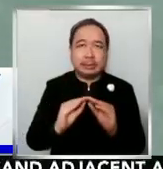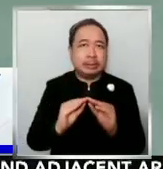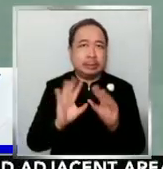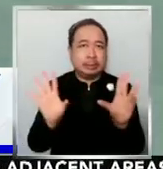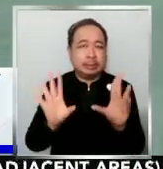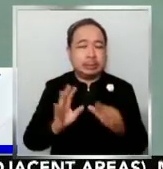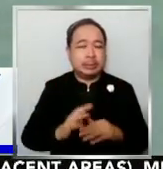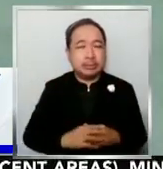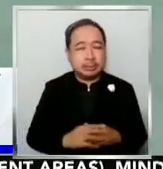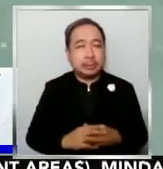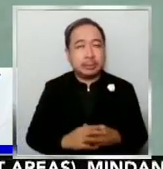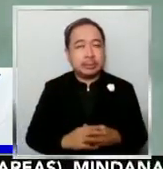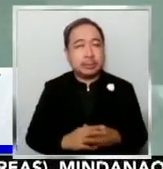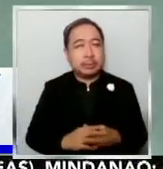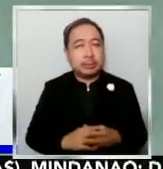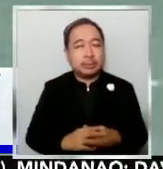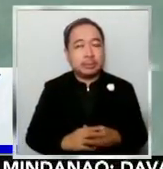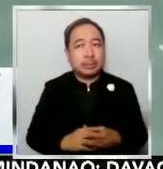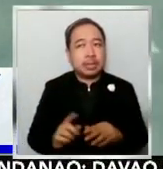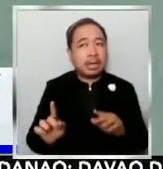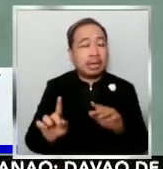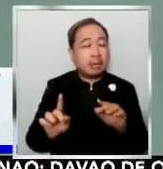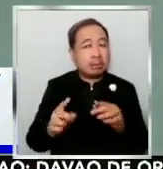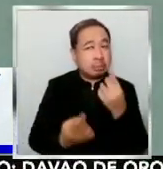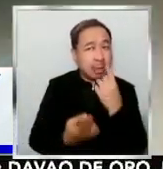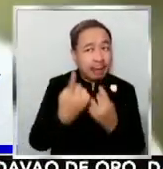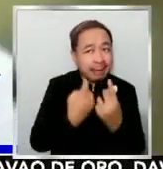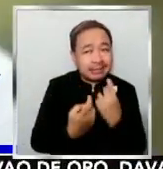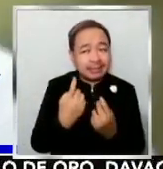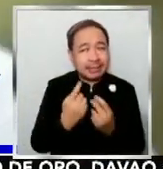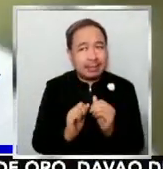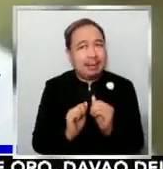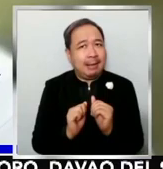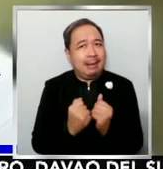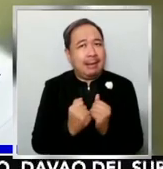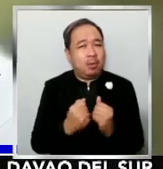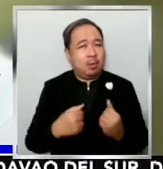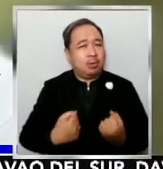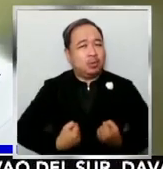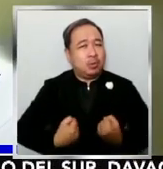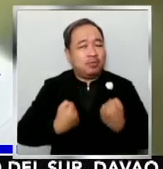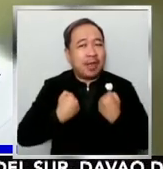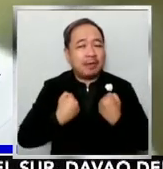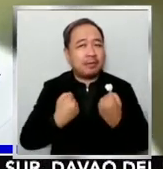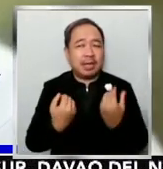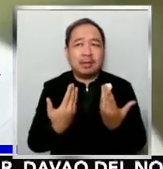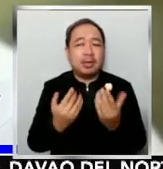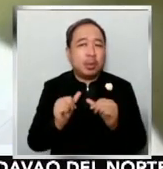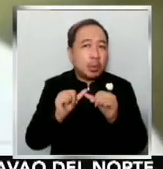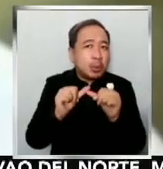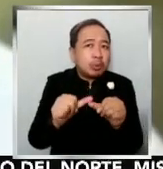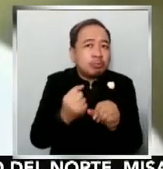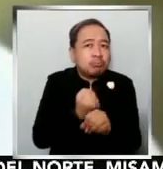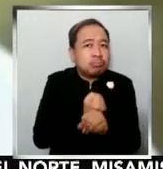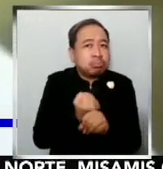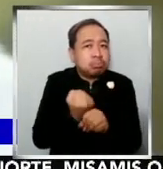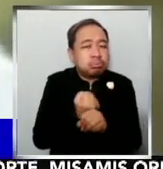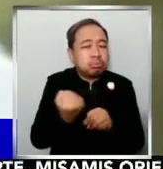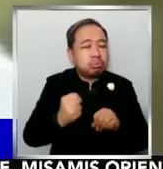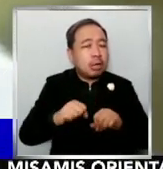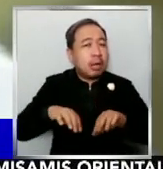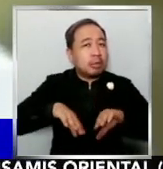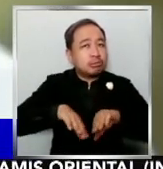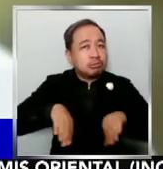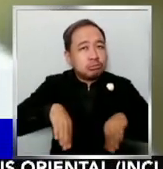Alright. Marami nagtatanong sa akin, how can I survive yung mga endurance swims or kaya yung mga half